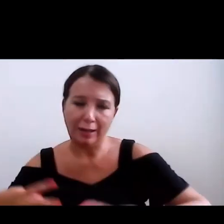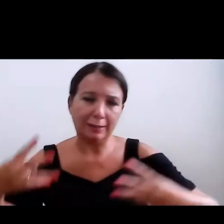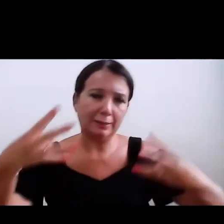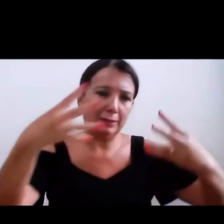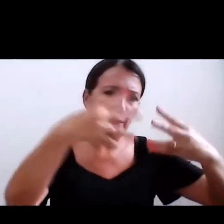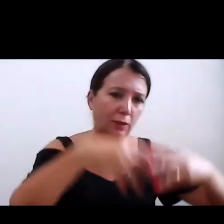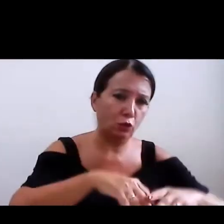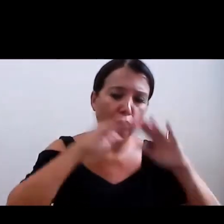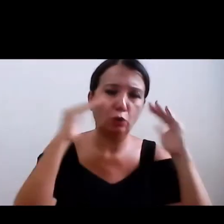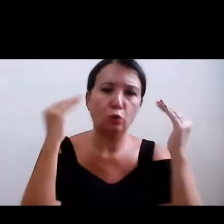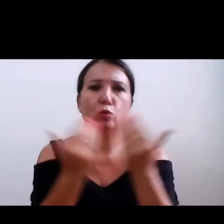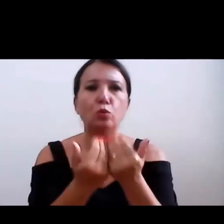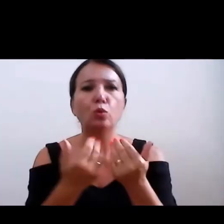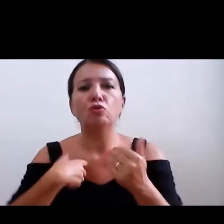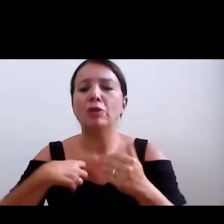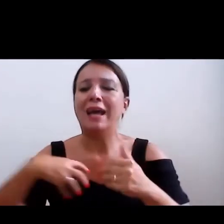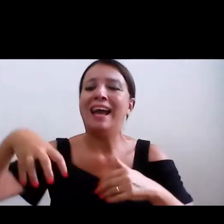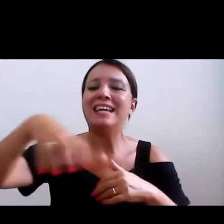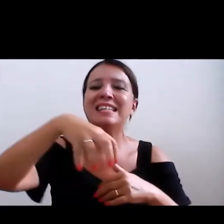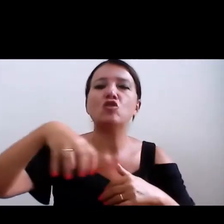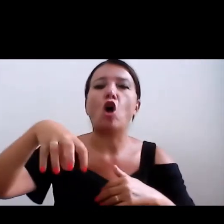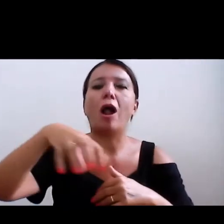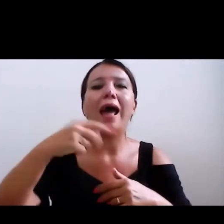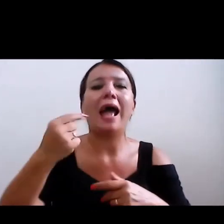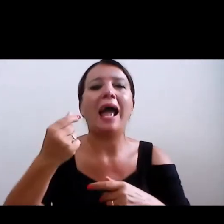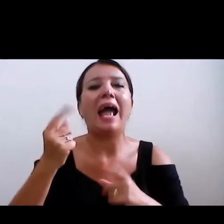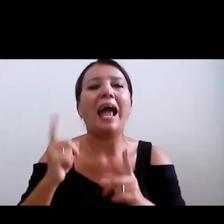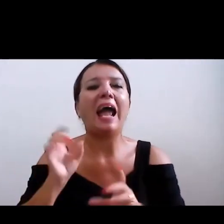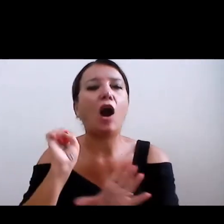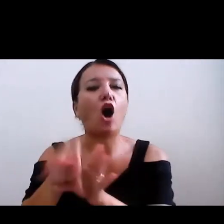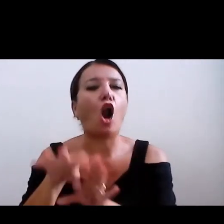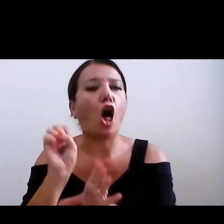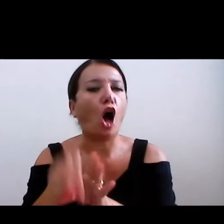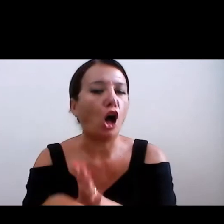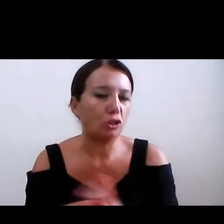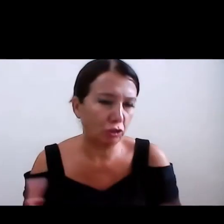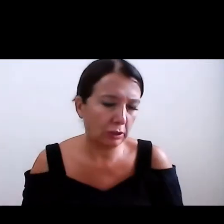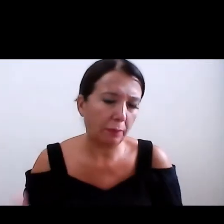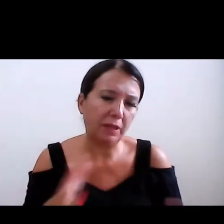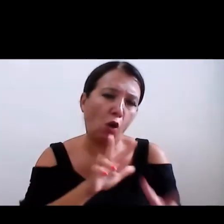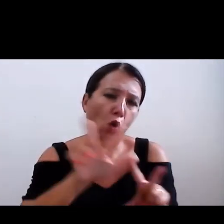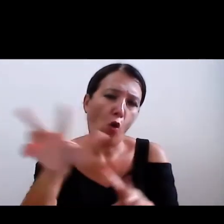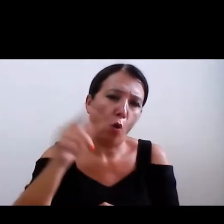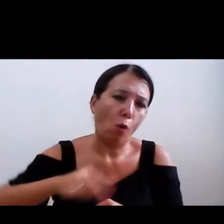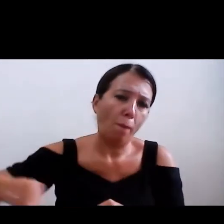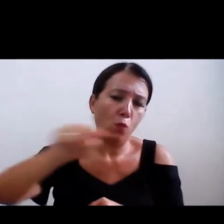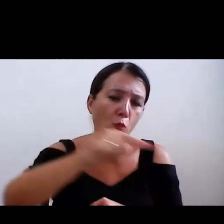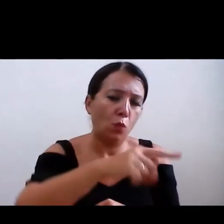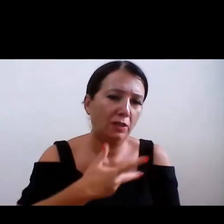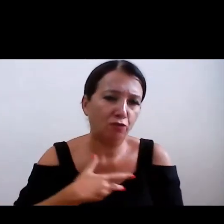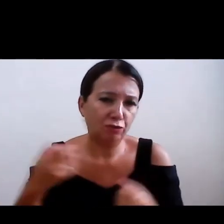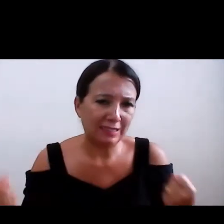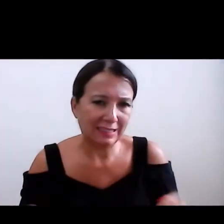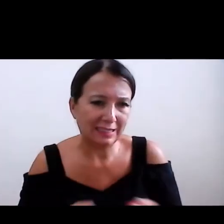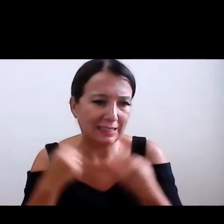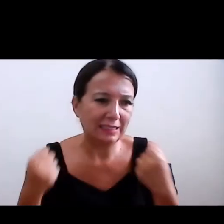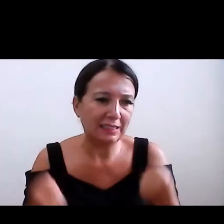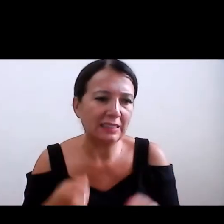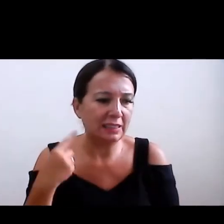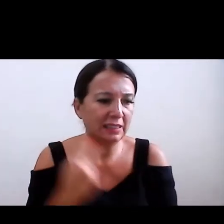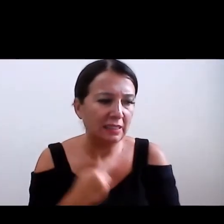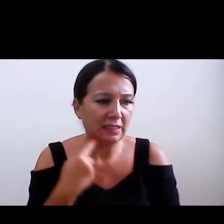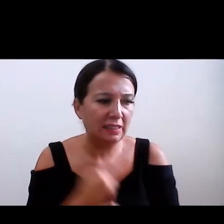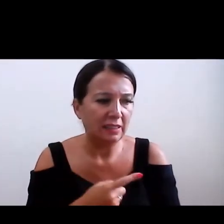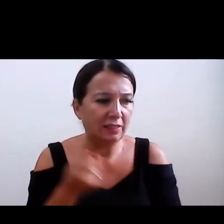che ci siano anche le isole ecologiche, perché è chiaro che a livello comunale, comunque, a prescindere dalle iniziative al contorno, ci deve essere